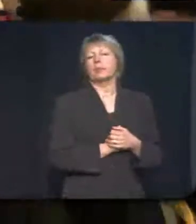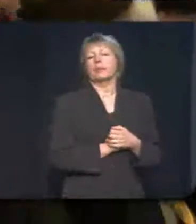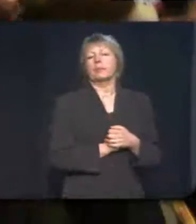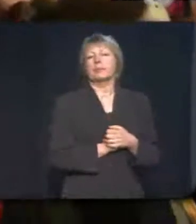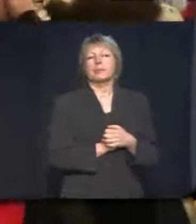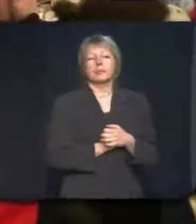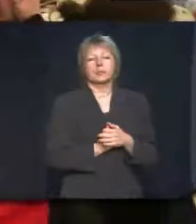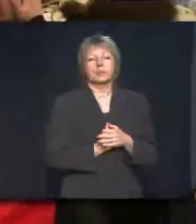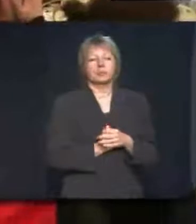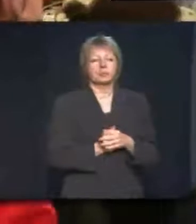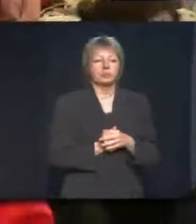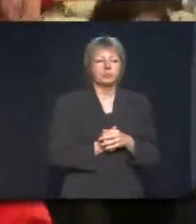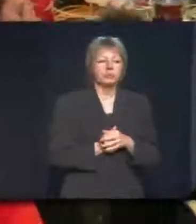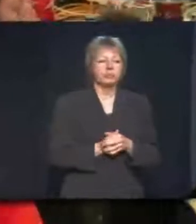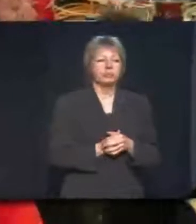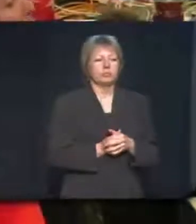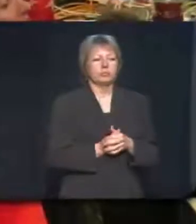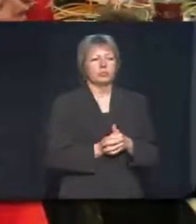abgesprochen bisher